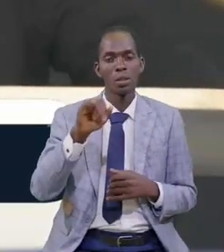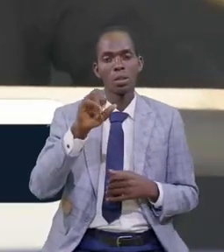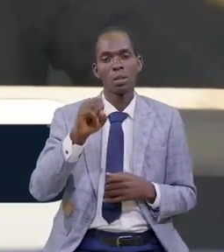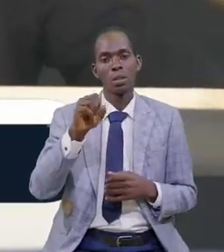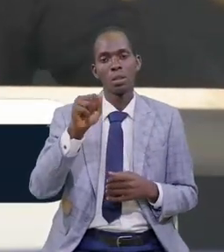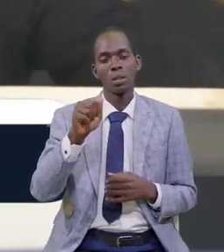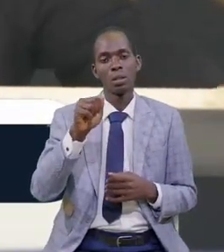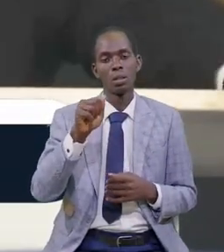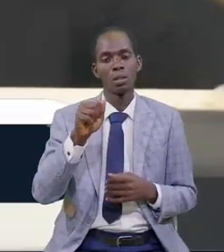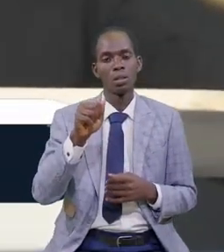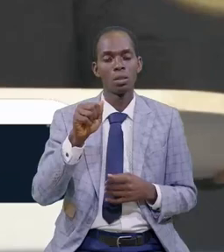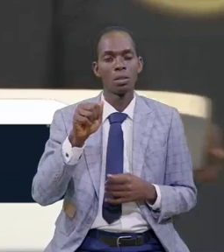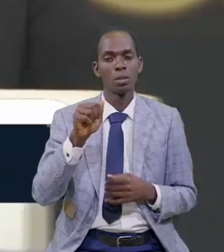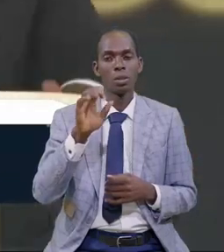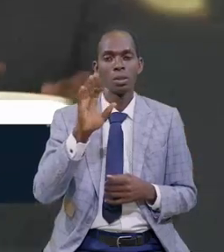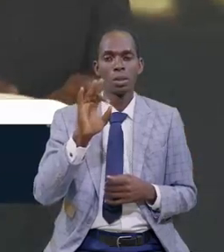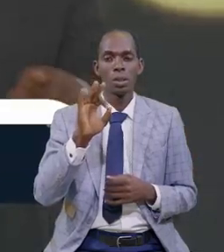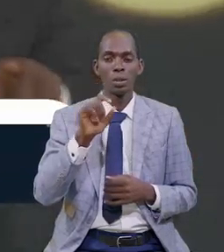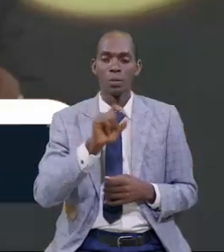9 Isaïe